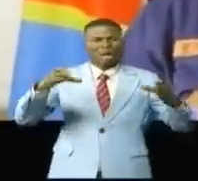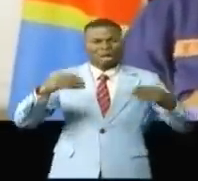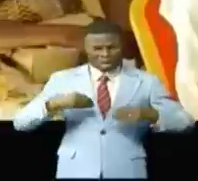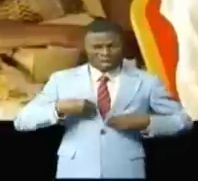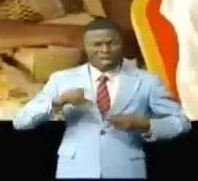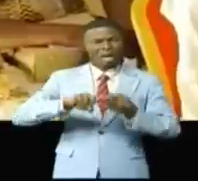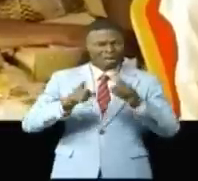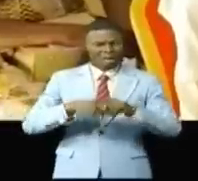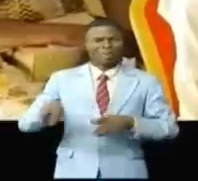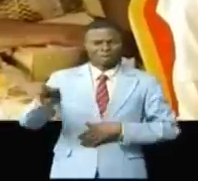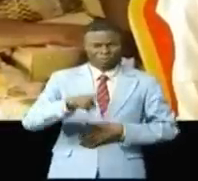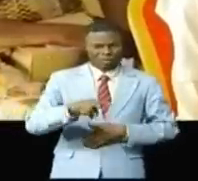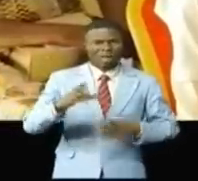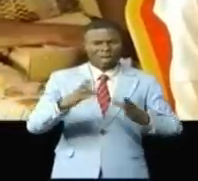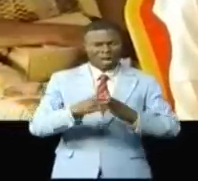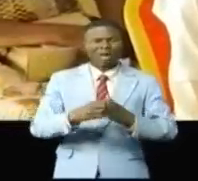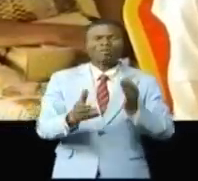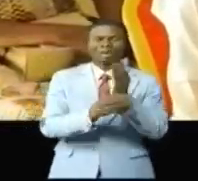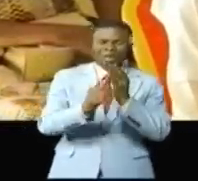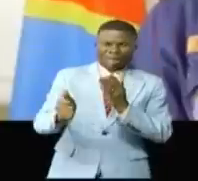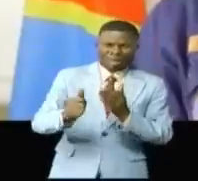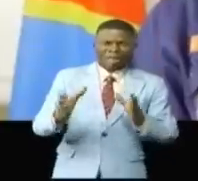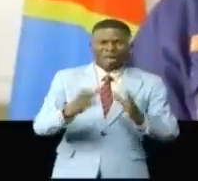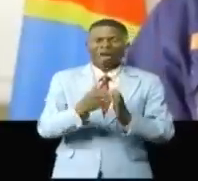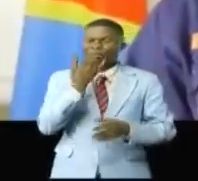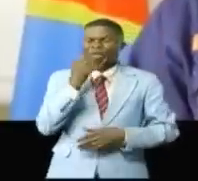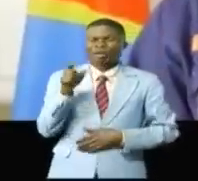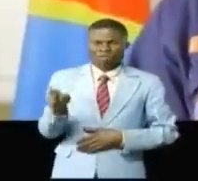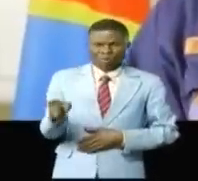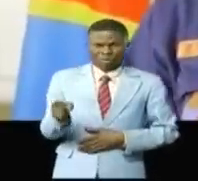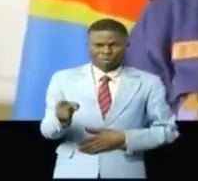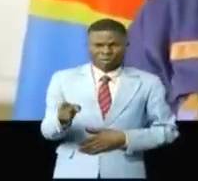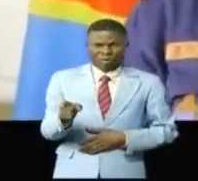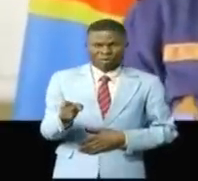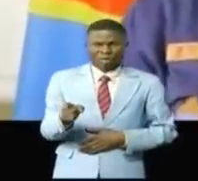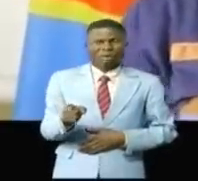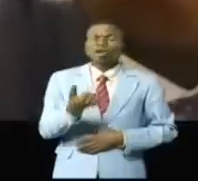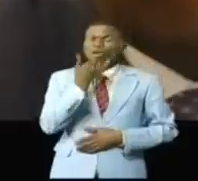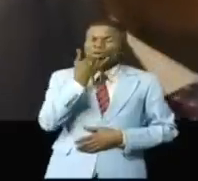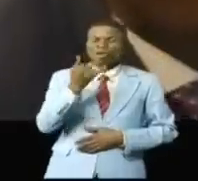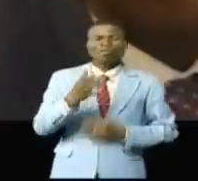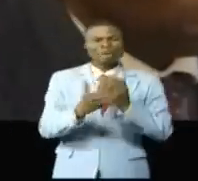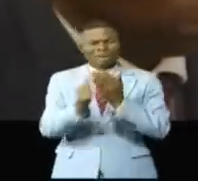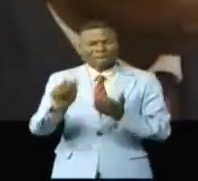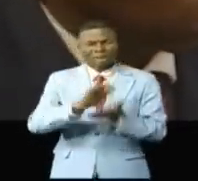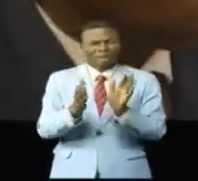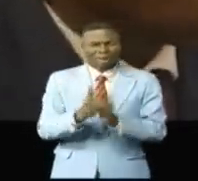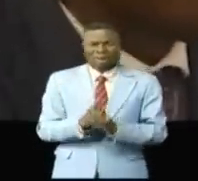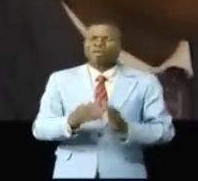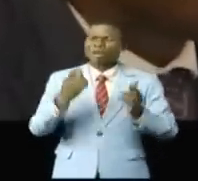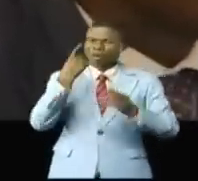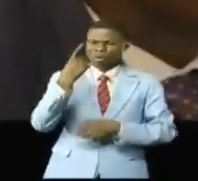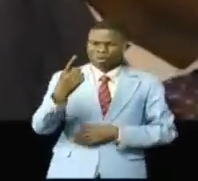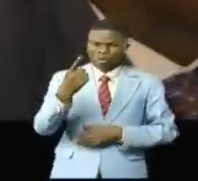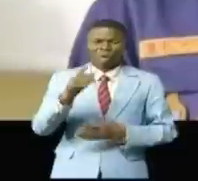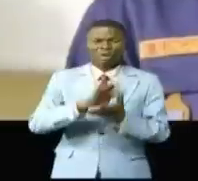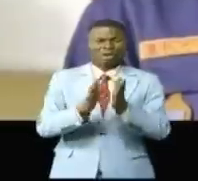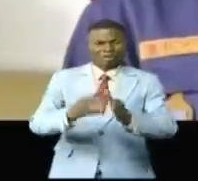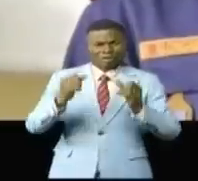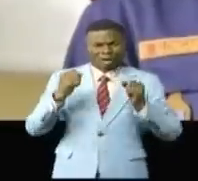tel qu'il est, avec ses qualités, avec ses défauts. Et faites de ses défauts des qualités pour vivre ensemble. Soyez